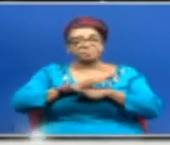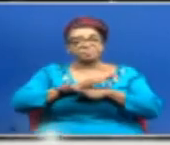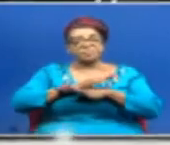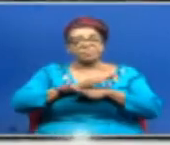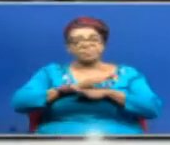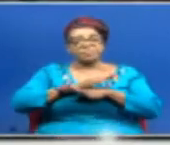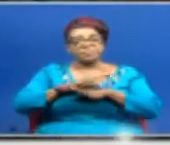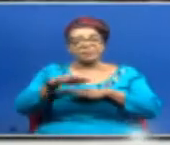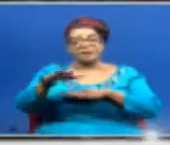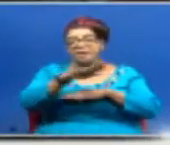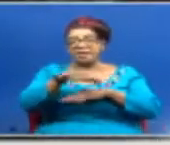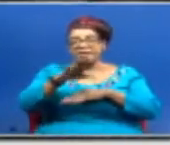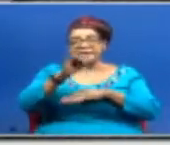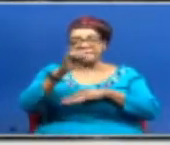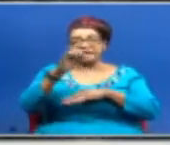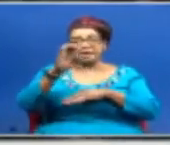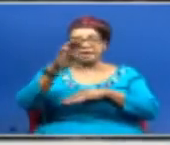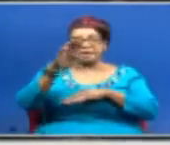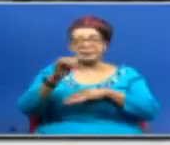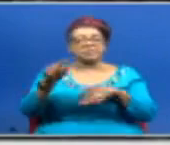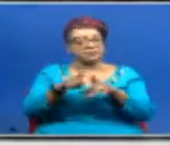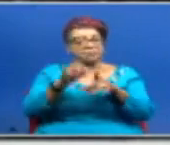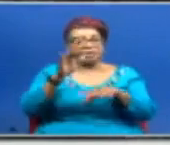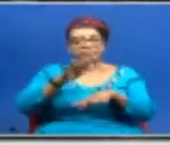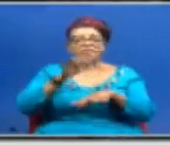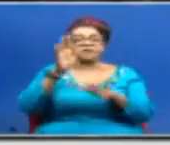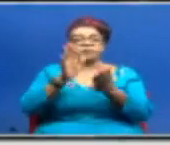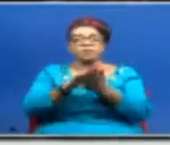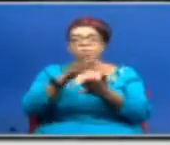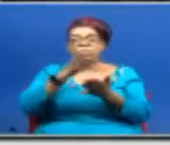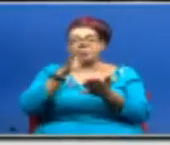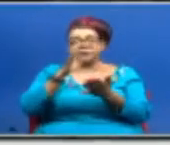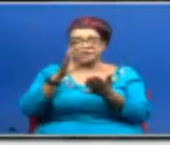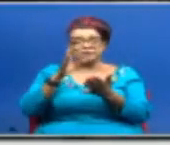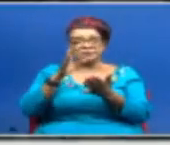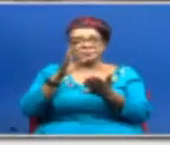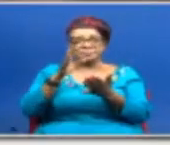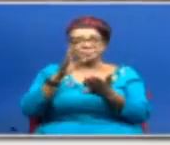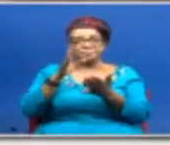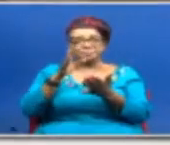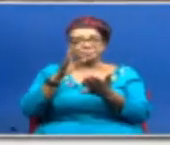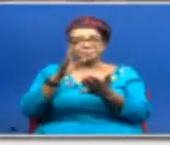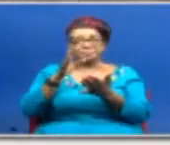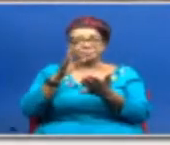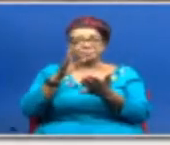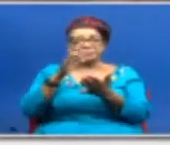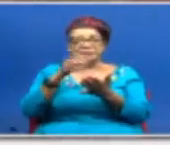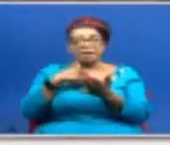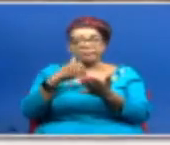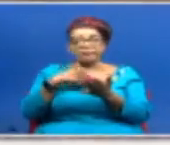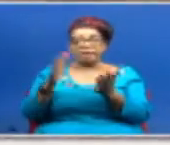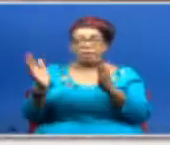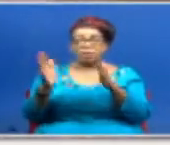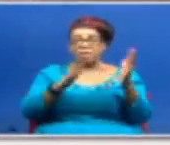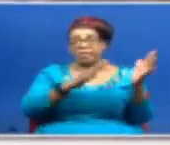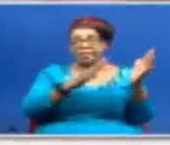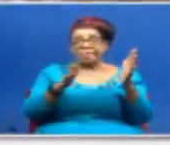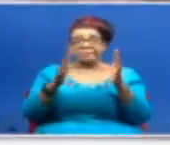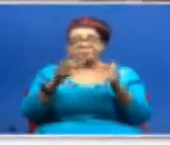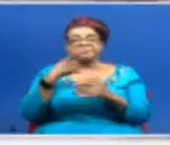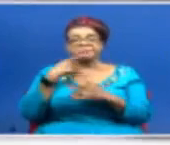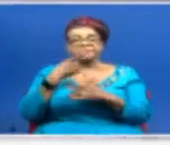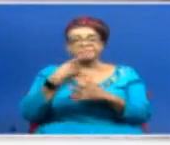Maeneo ya Igembe pia yameathiriwa na mafuriko na maporomoko ya ardhi. Idara ya utabiri wa hali ya hewa inakadiria